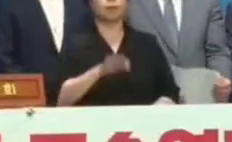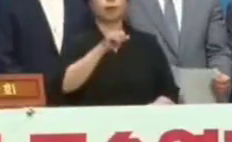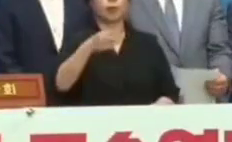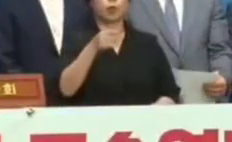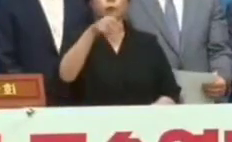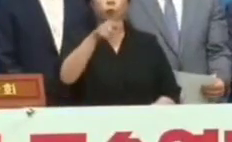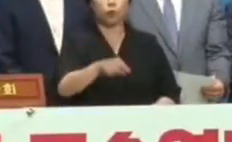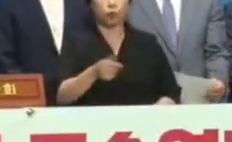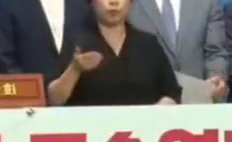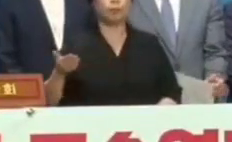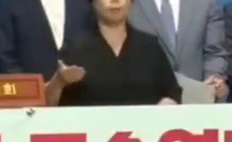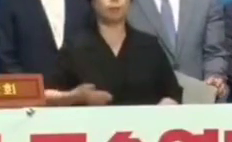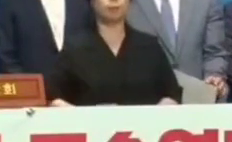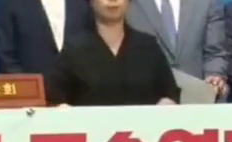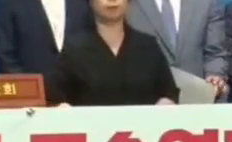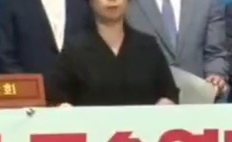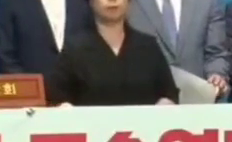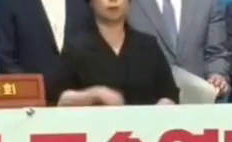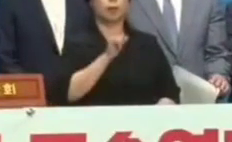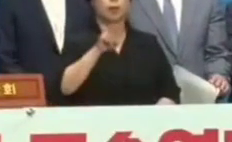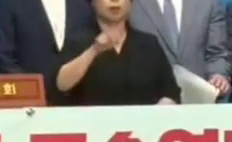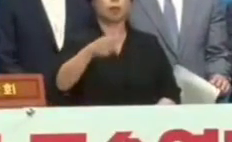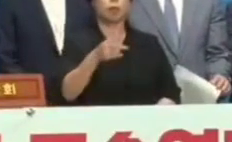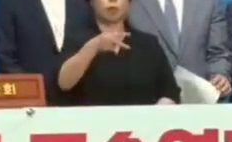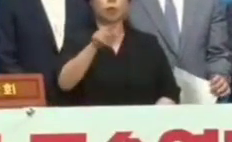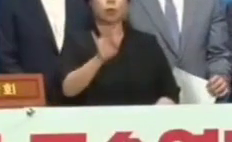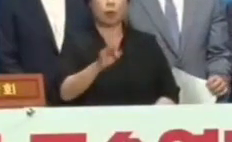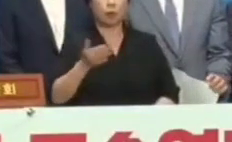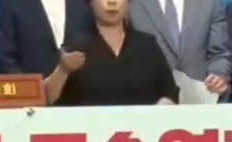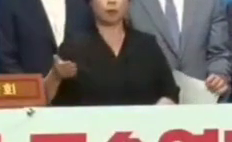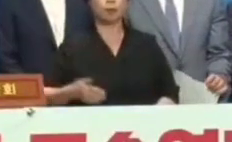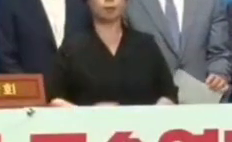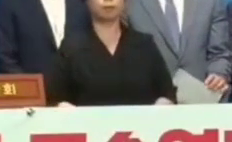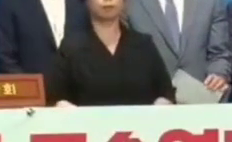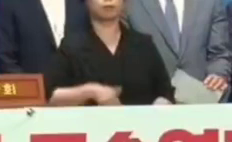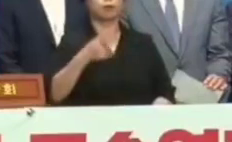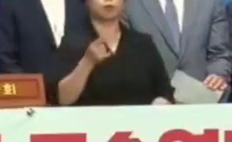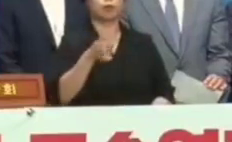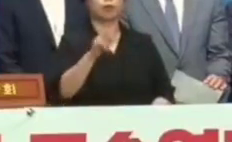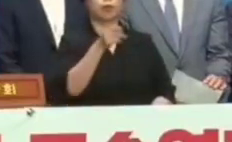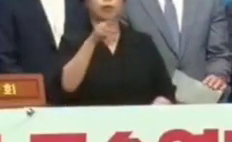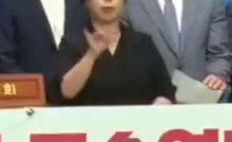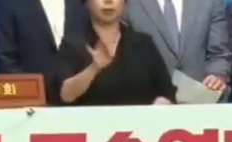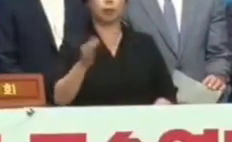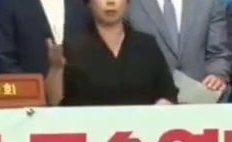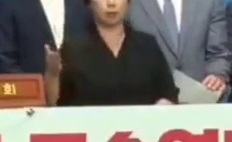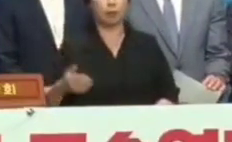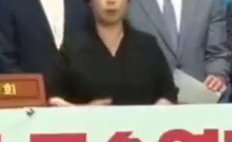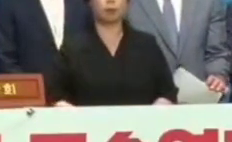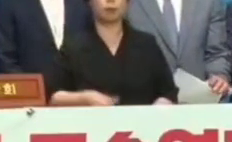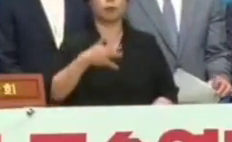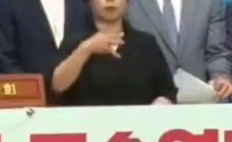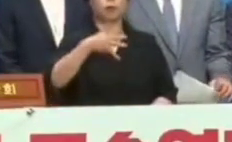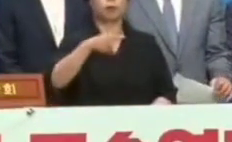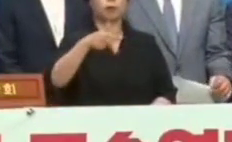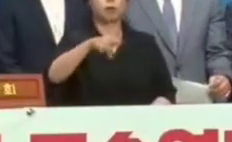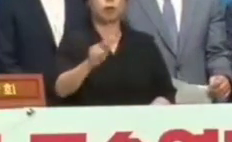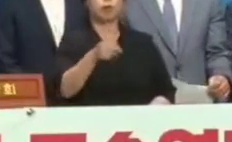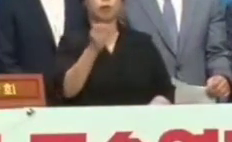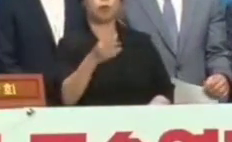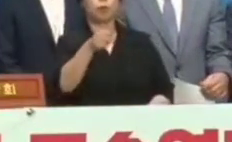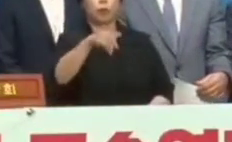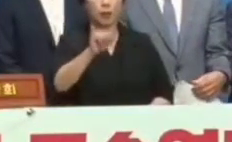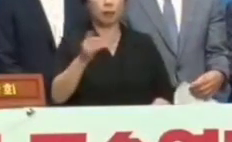이동주 의원님 오셨습니다. 임종성 의원님 오셨습니다. 최규상 의원님 오셨습니다. 전용기 의원님